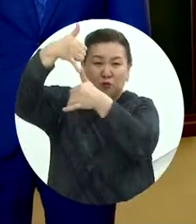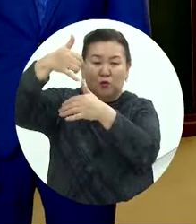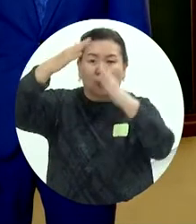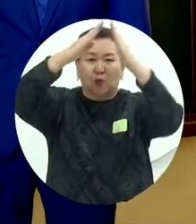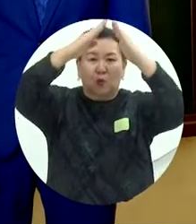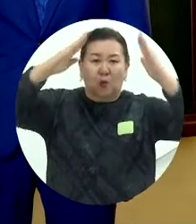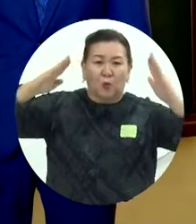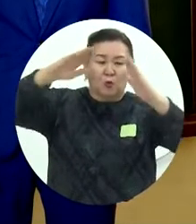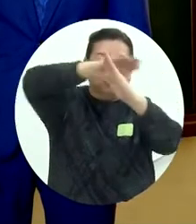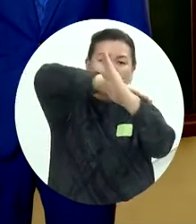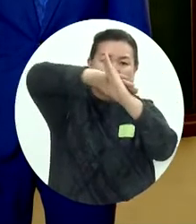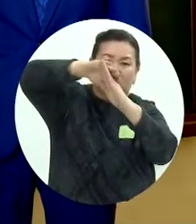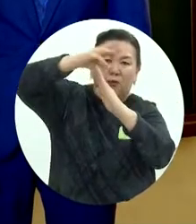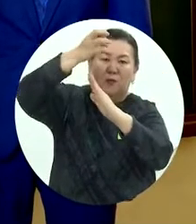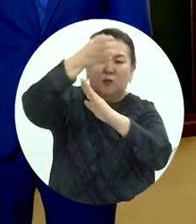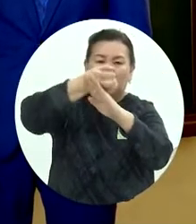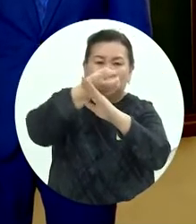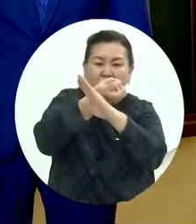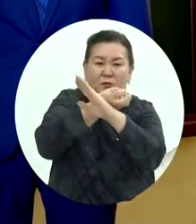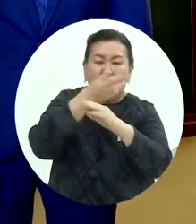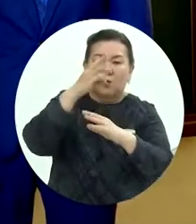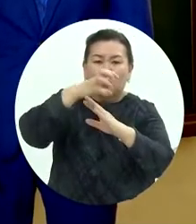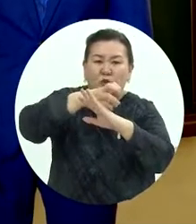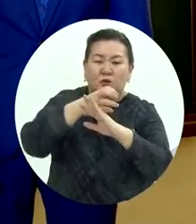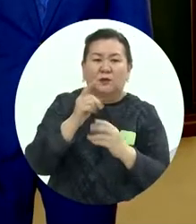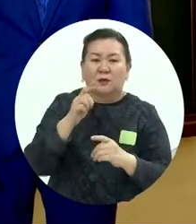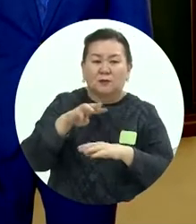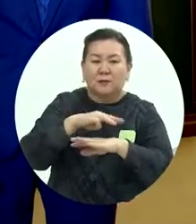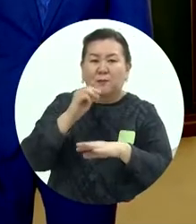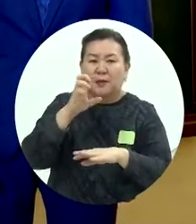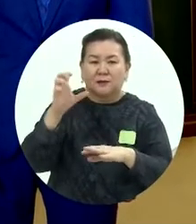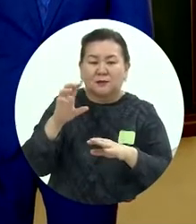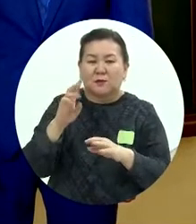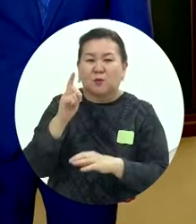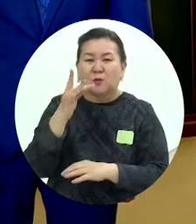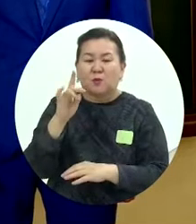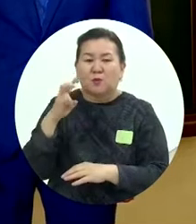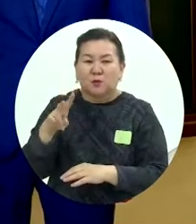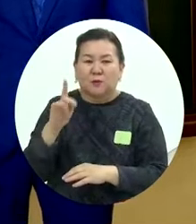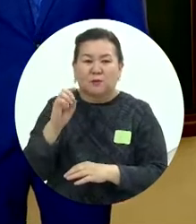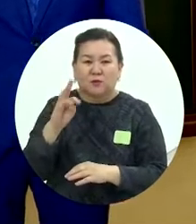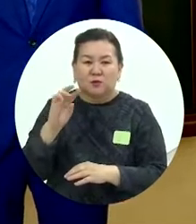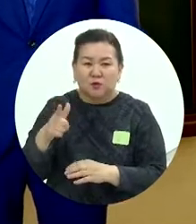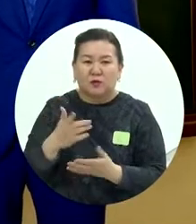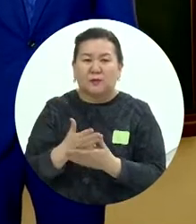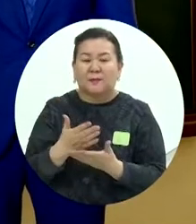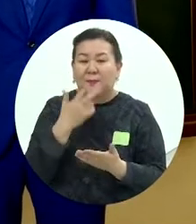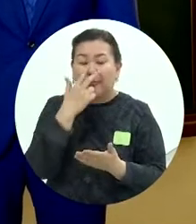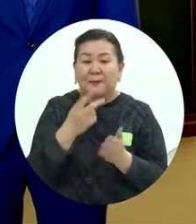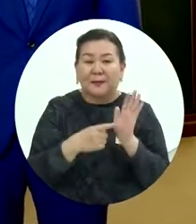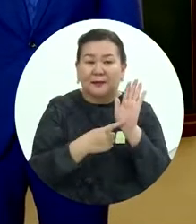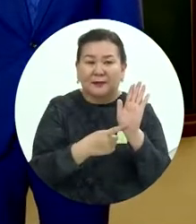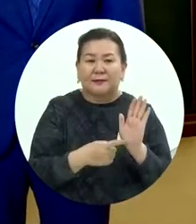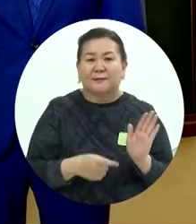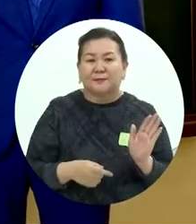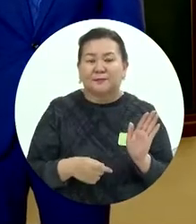бол уулын мөслөг гэж байгаа. Харин өргөн хэмжээний нутгийг хамарсан хэмжээний мөсний массыг бол бүрхүүл мөслөг гэж байгаа. За эндээс нэг асуулт гарч